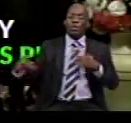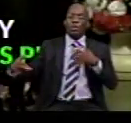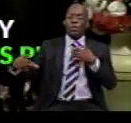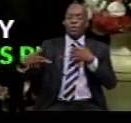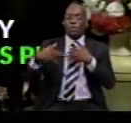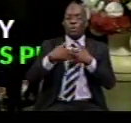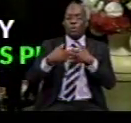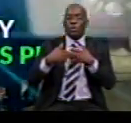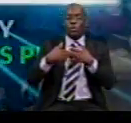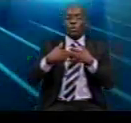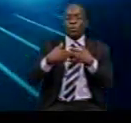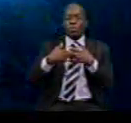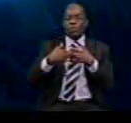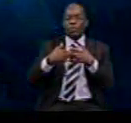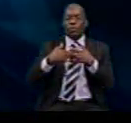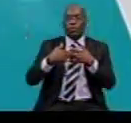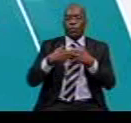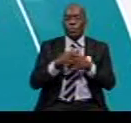return.